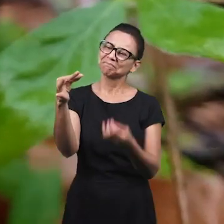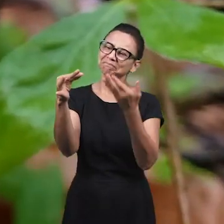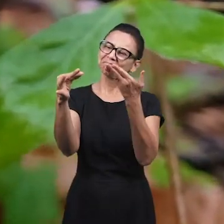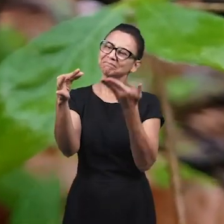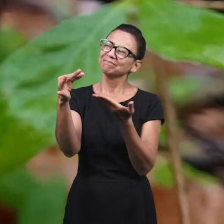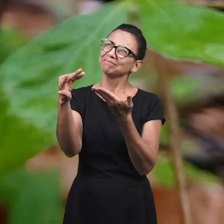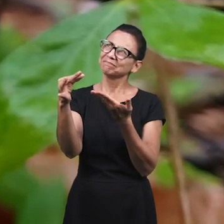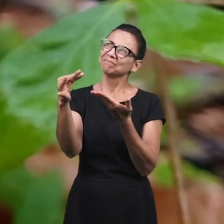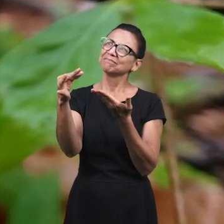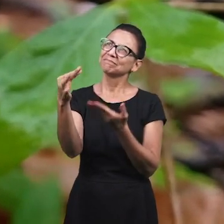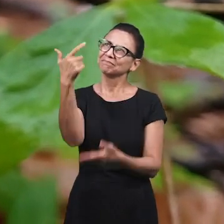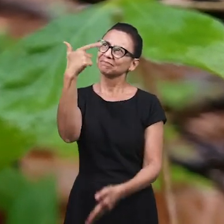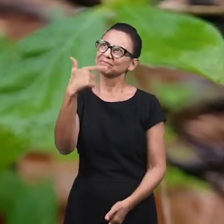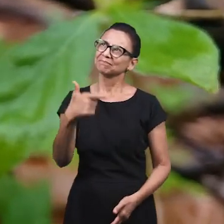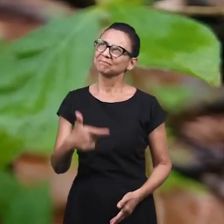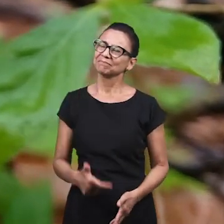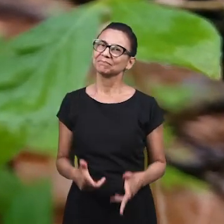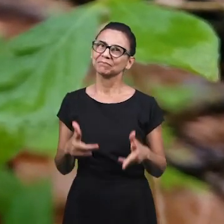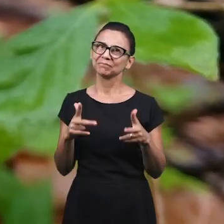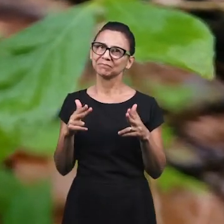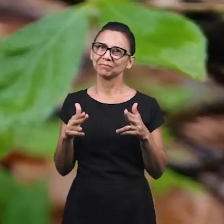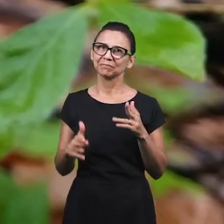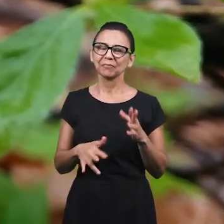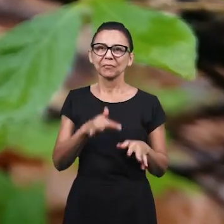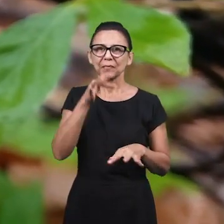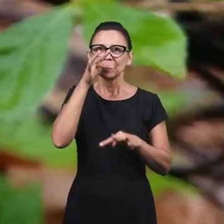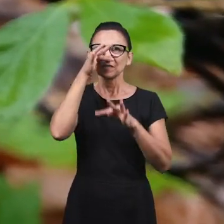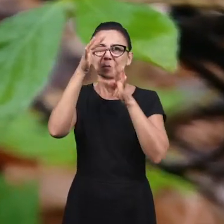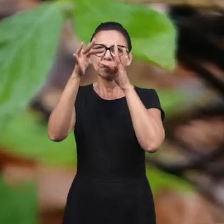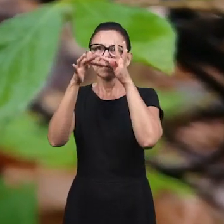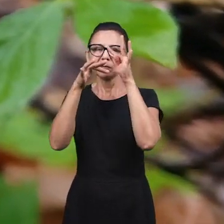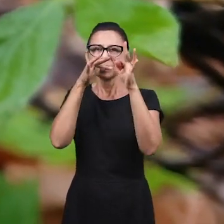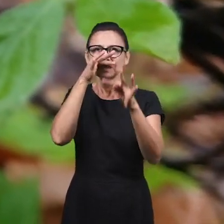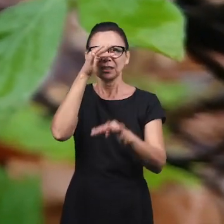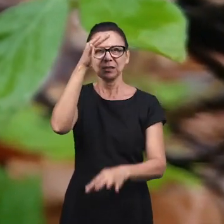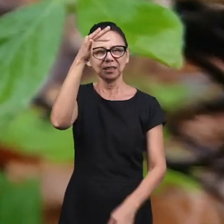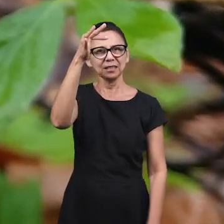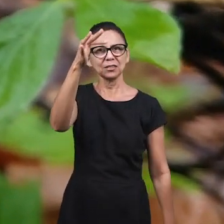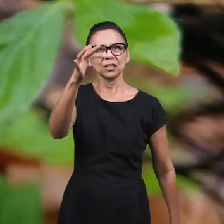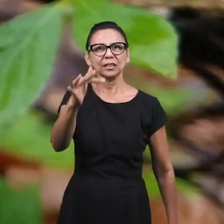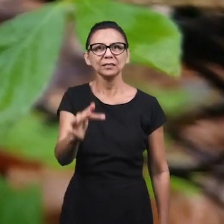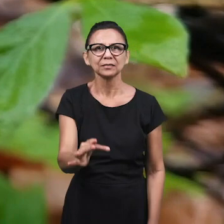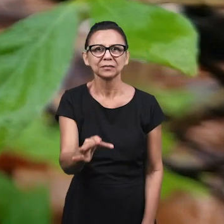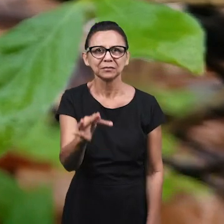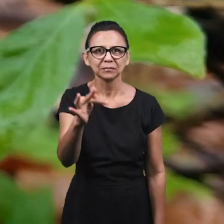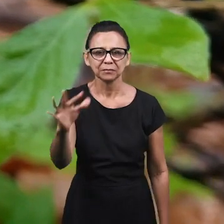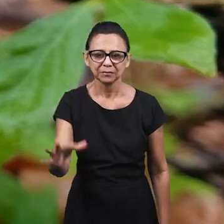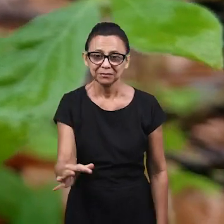Como uma flor pequena em teu